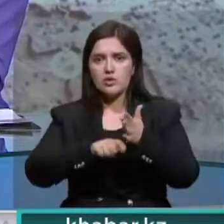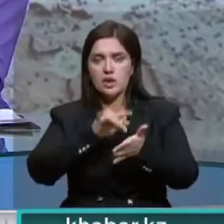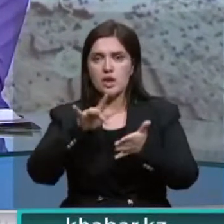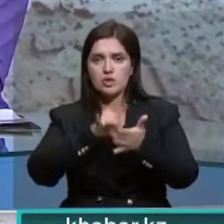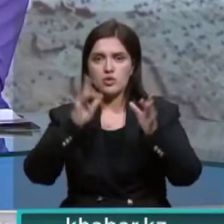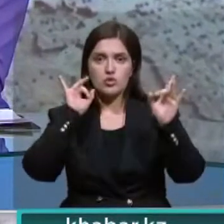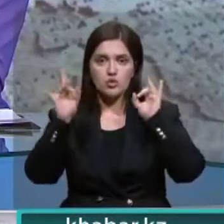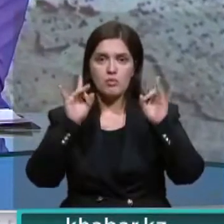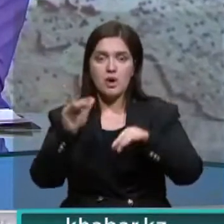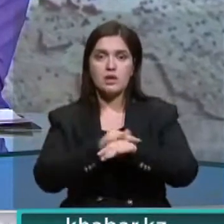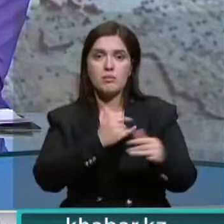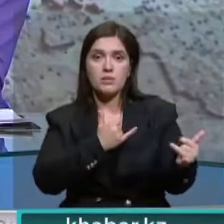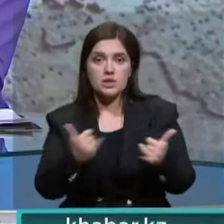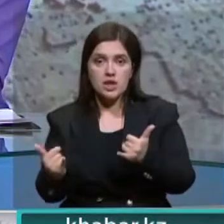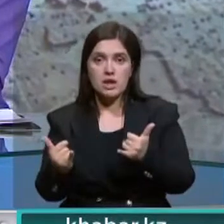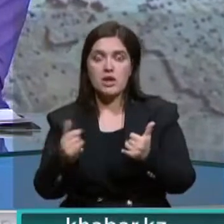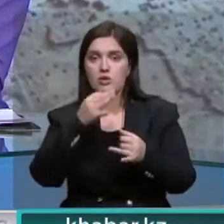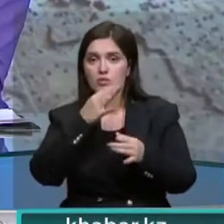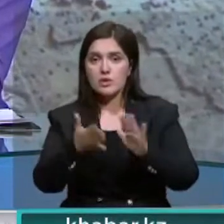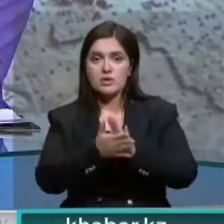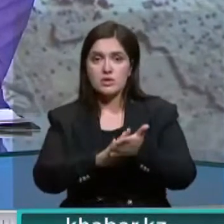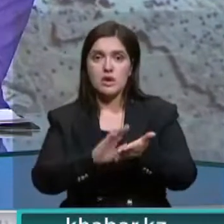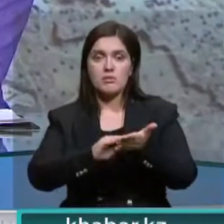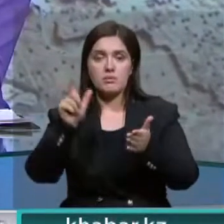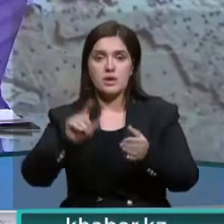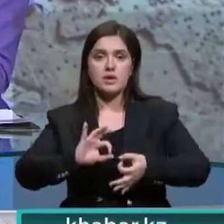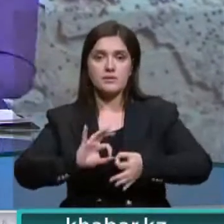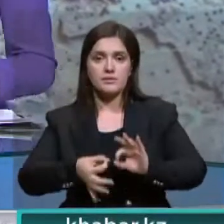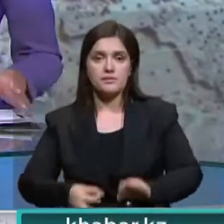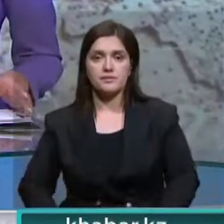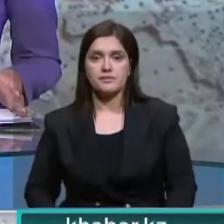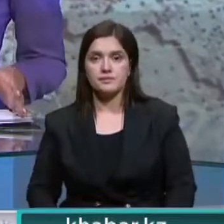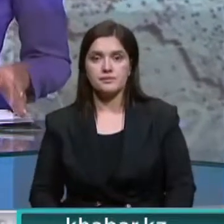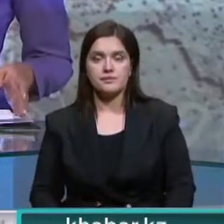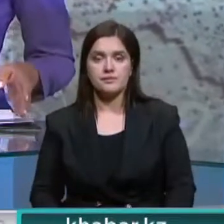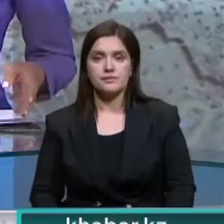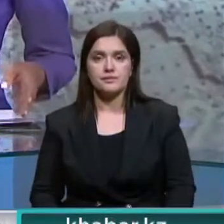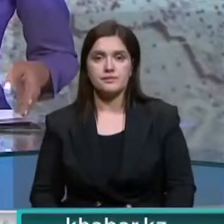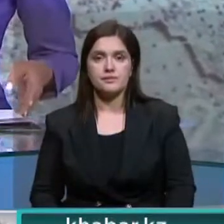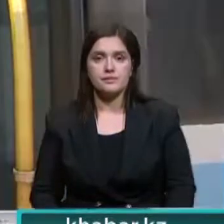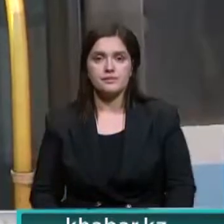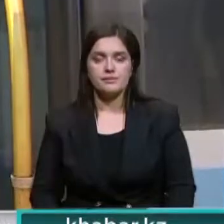а также быть доброжелательным с пассажирами в любой ситуации. Шапагат Мырзабекова расскажет подробнее.